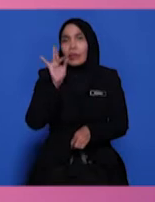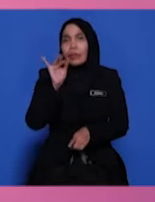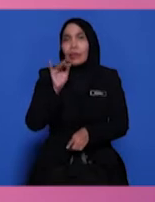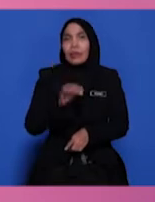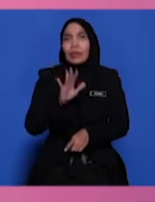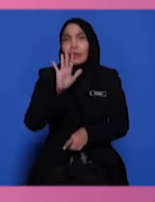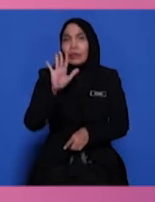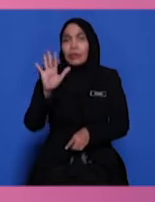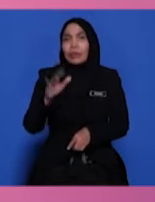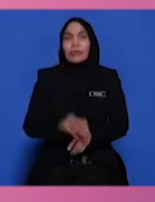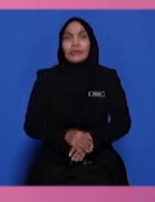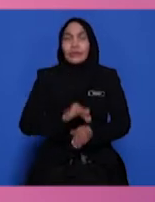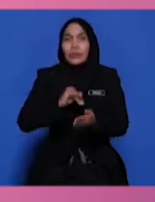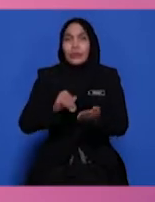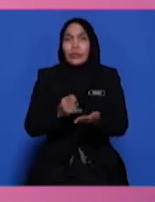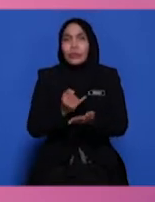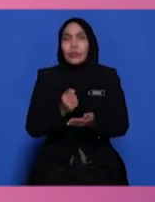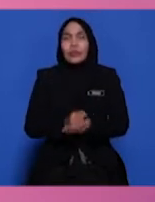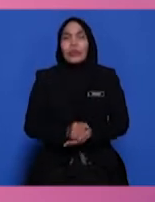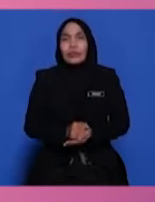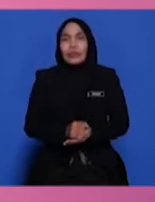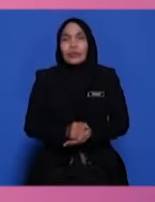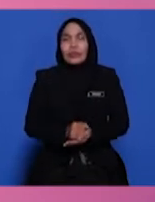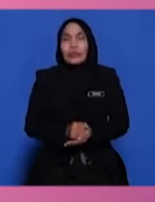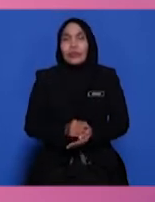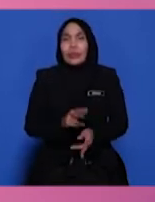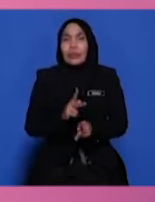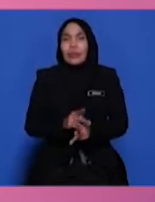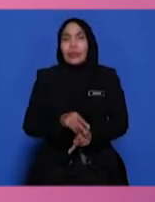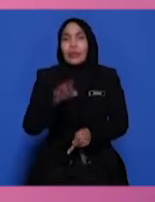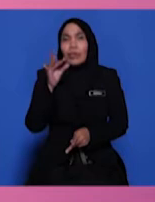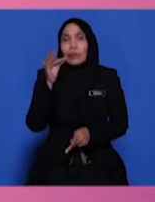RM855. Jumlah simpanan bagi 18 tahun sama dengan